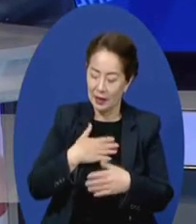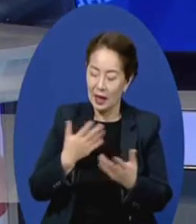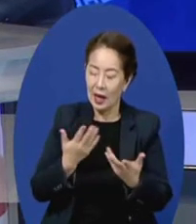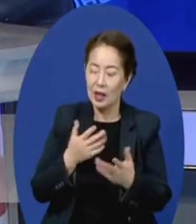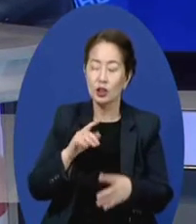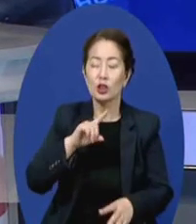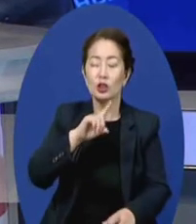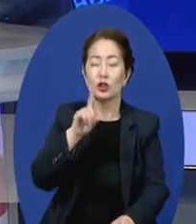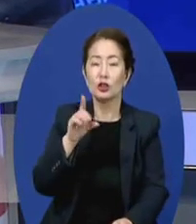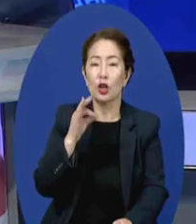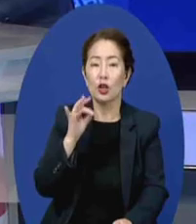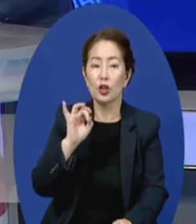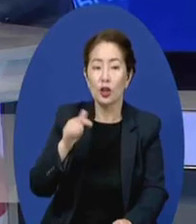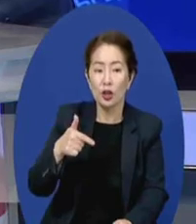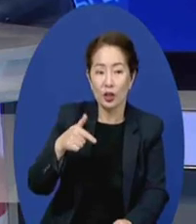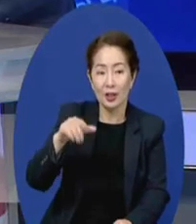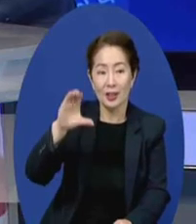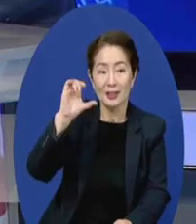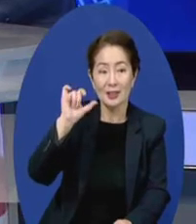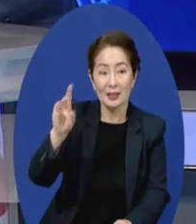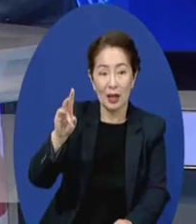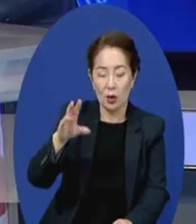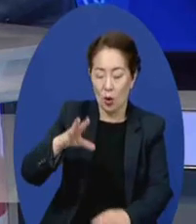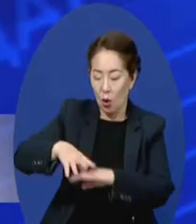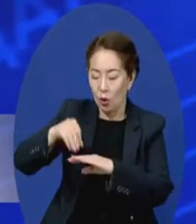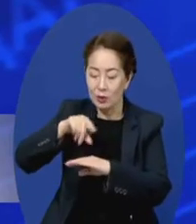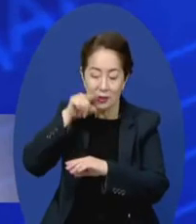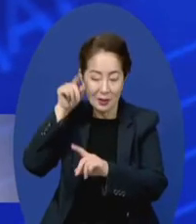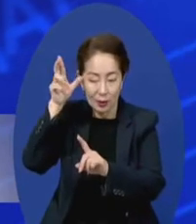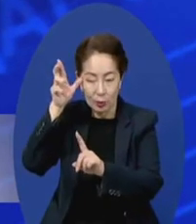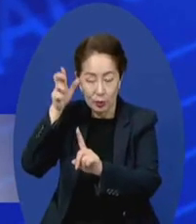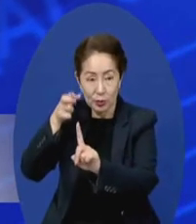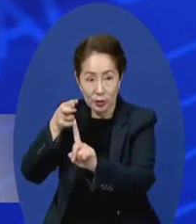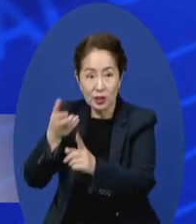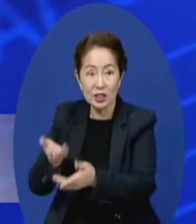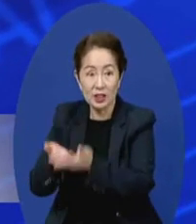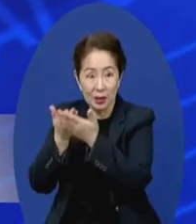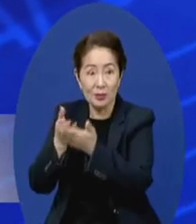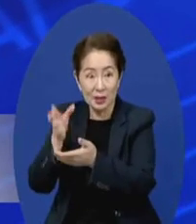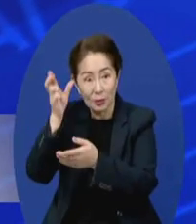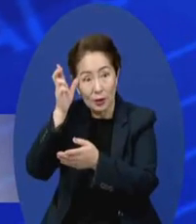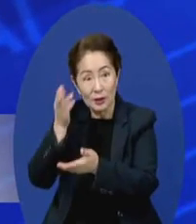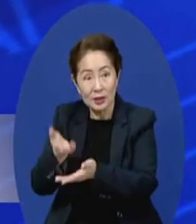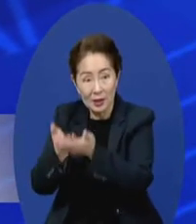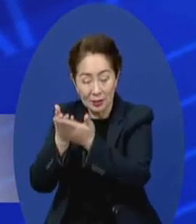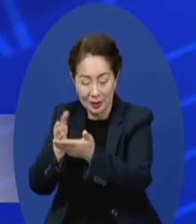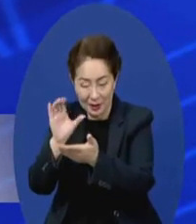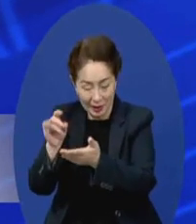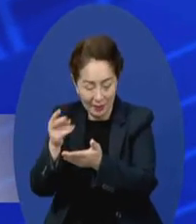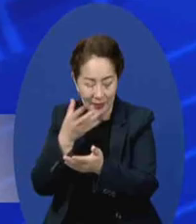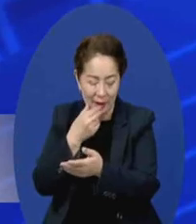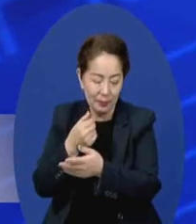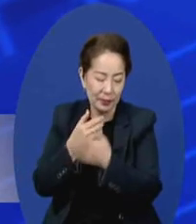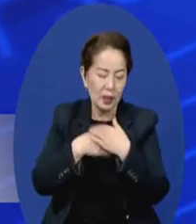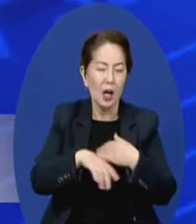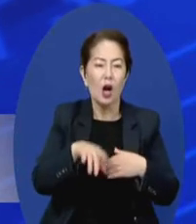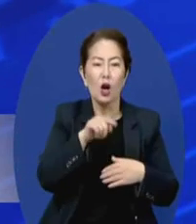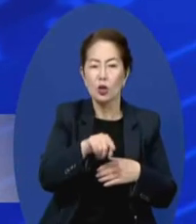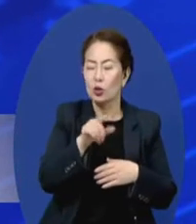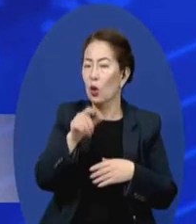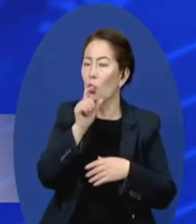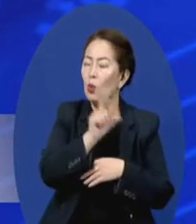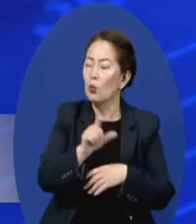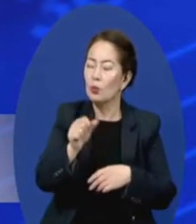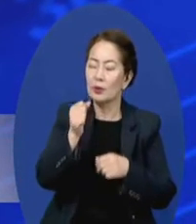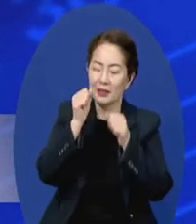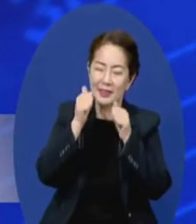сан гэд те оюутан залуучуудын боловсролыг дэмжсэн сайхан сан байдаг. А өг хөдөр сангийн гол одоо зорилго нь бол илүү сайн сайхны